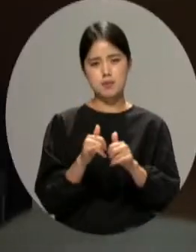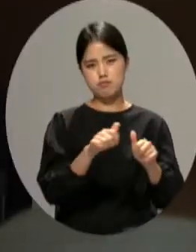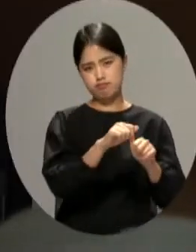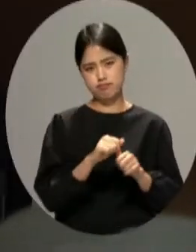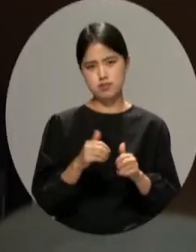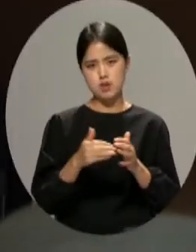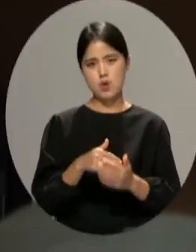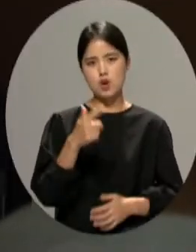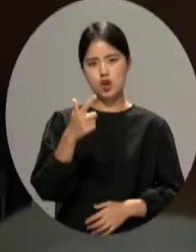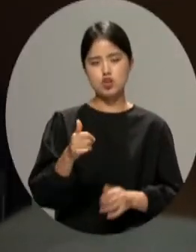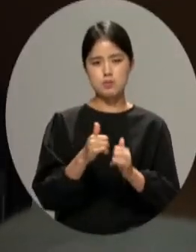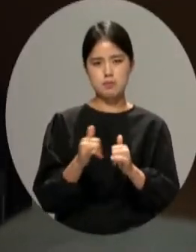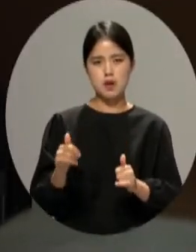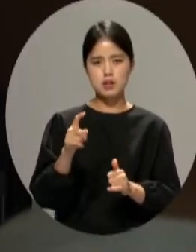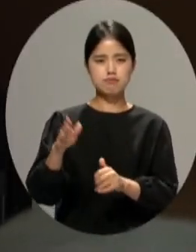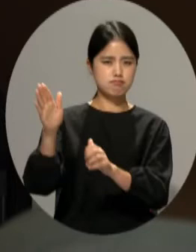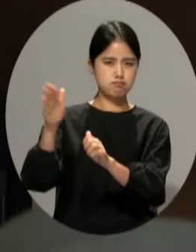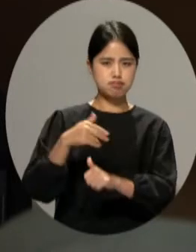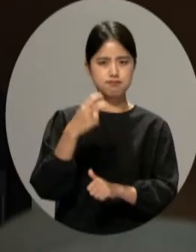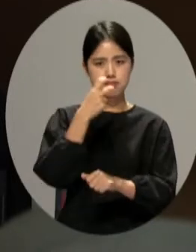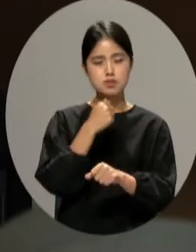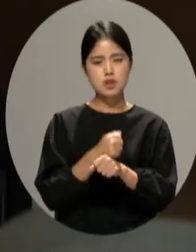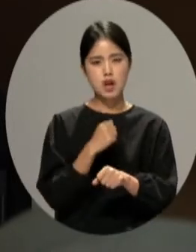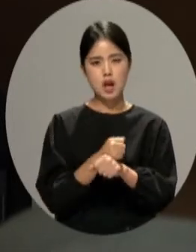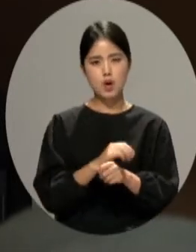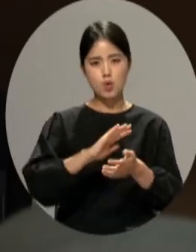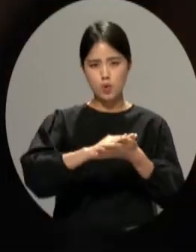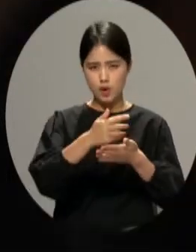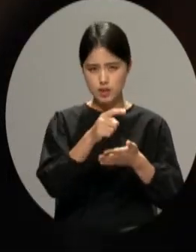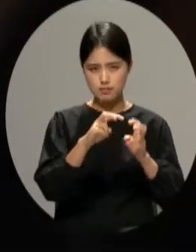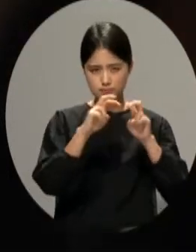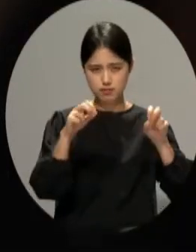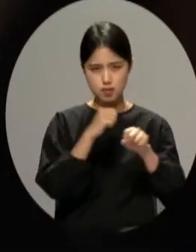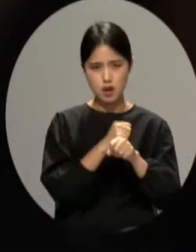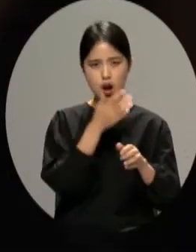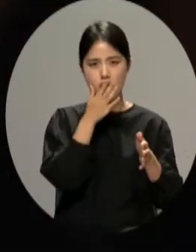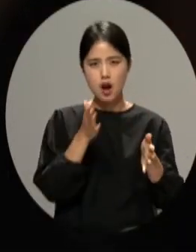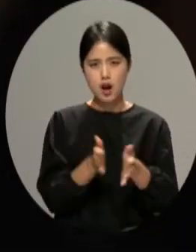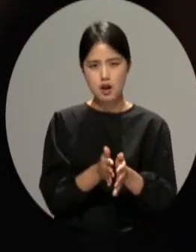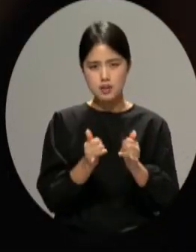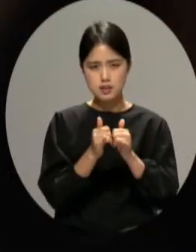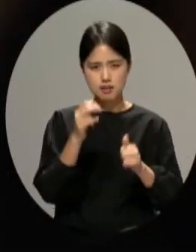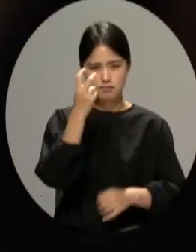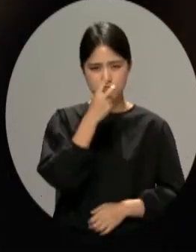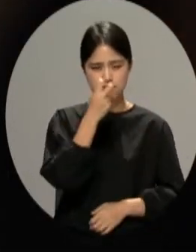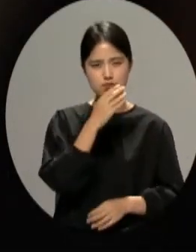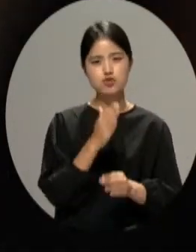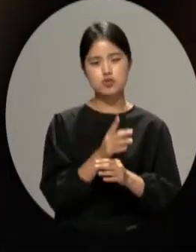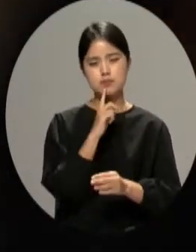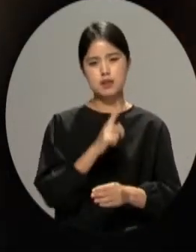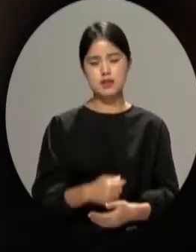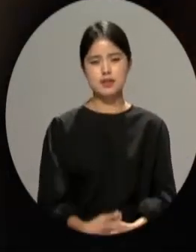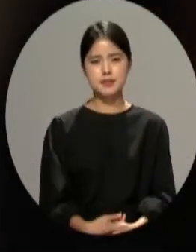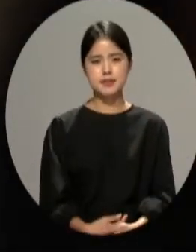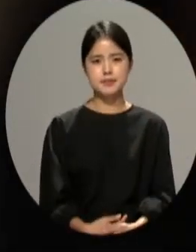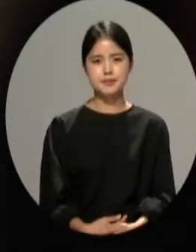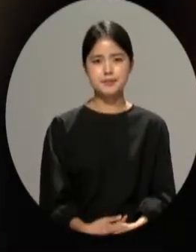6명을 불구속 입건하고 계좌 분석과 함께 공범 추적을 이어나갈 예정입니다 mbc 뉴스 허용이